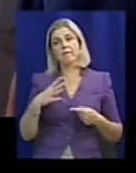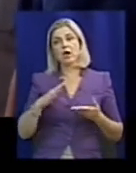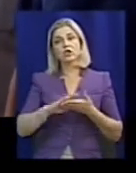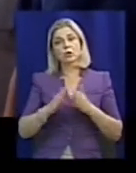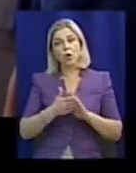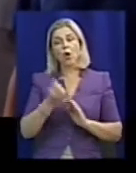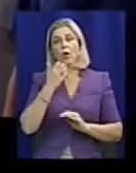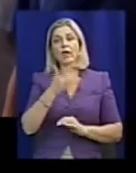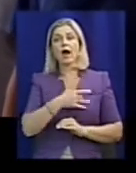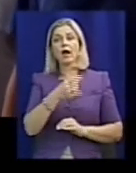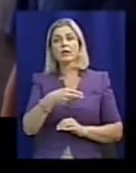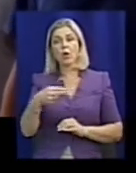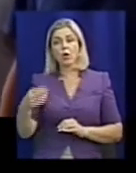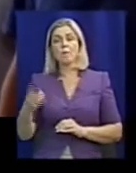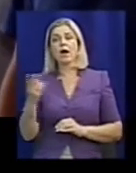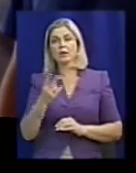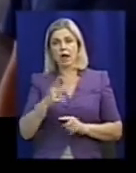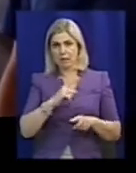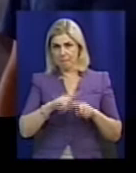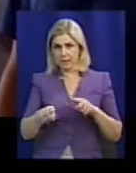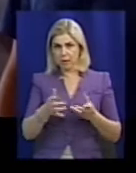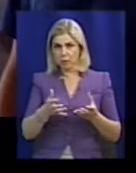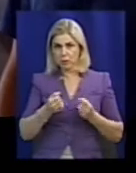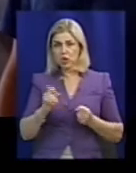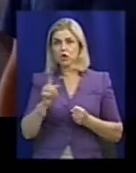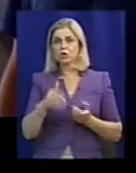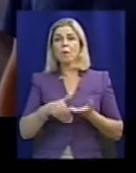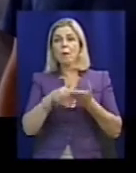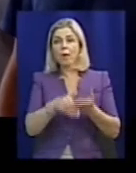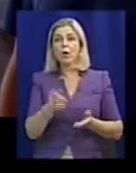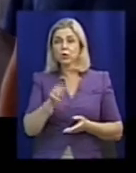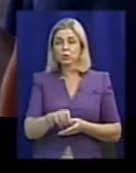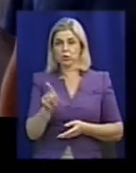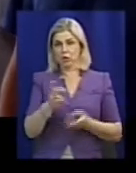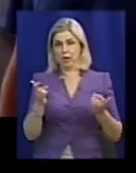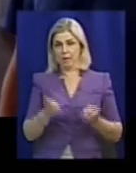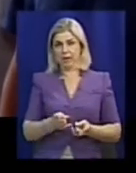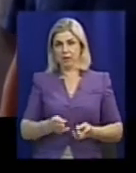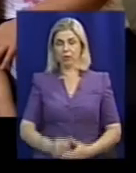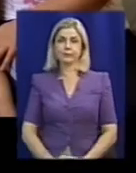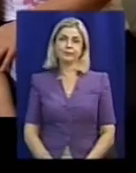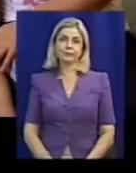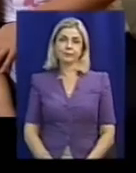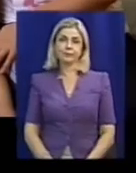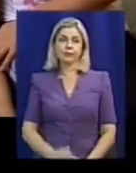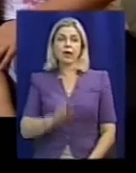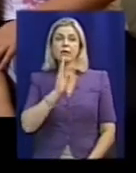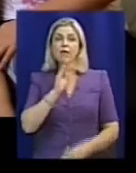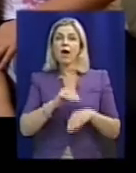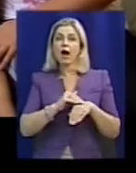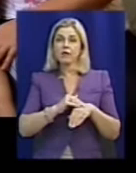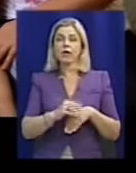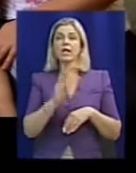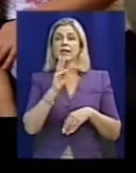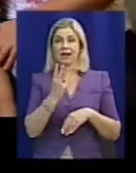коли кардіограму треба зняти достатньо швидко, аби надати допомогу ту, яка необхідна. Анна Кашпуренко з